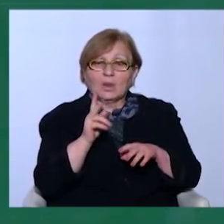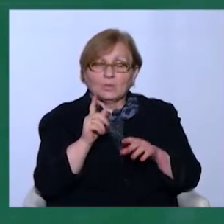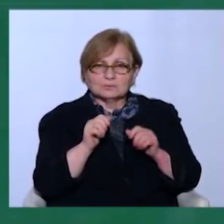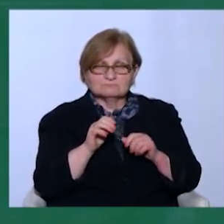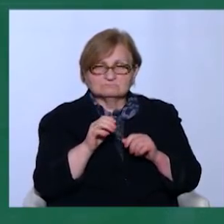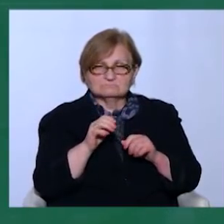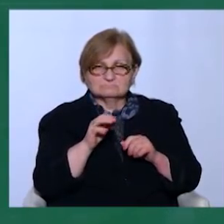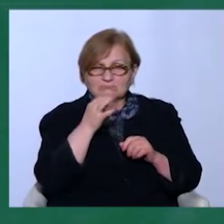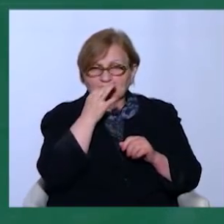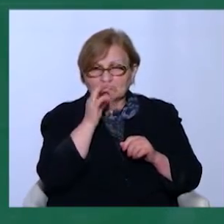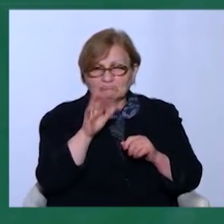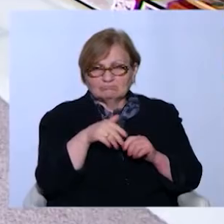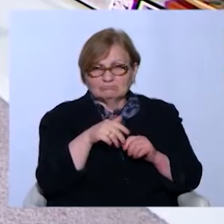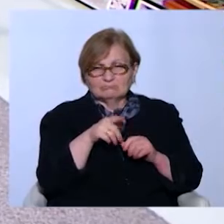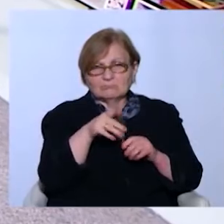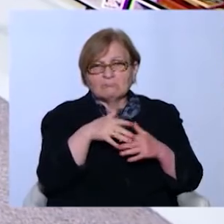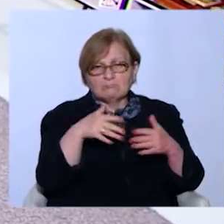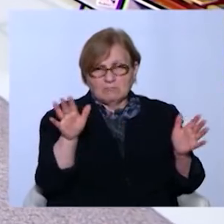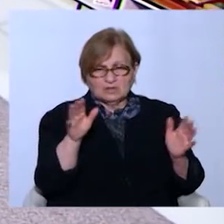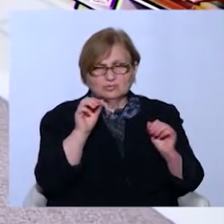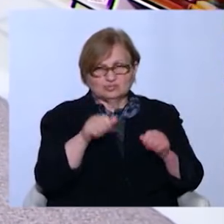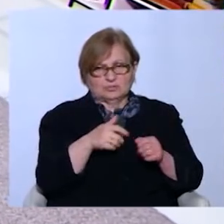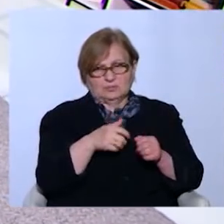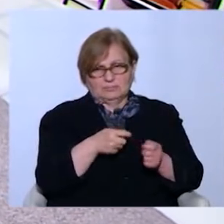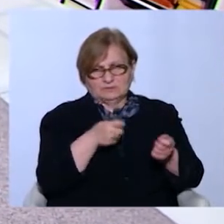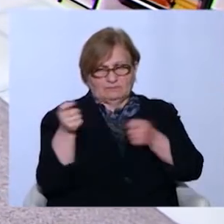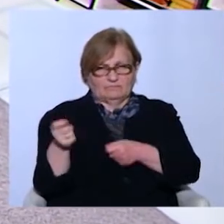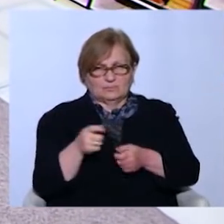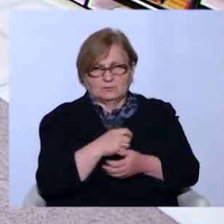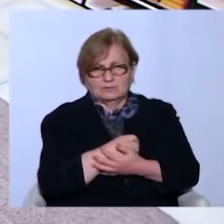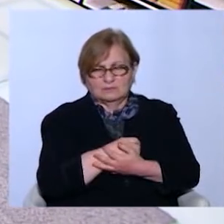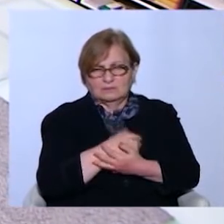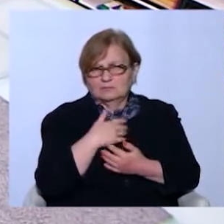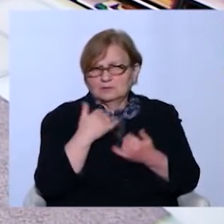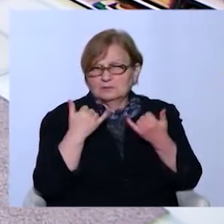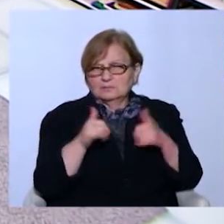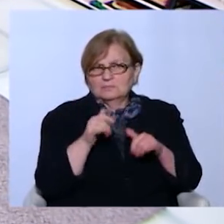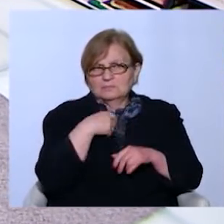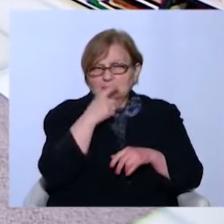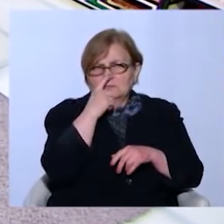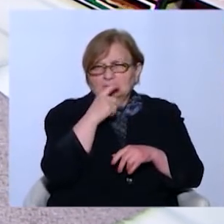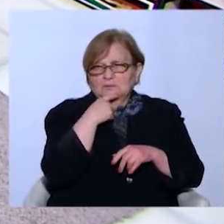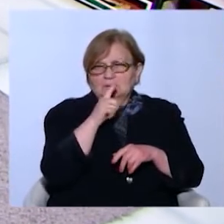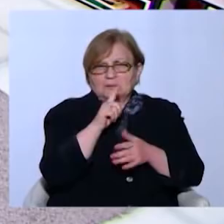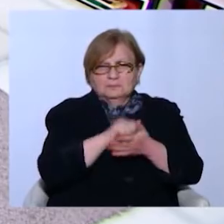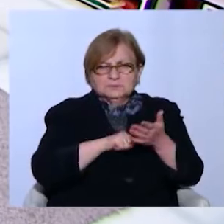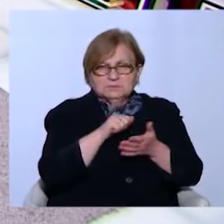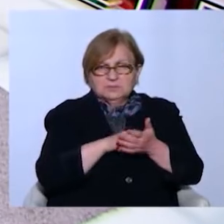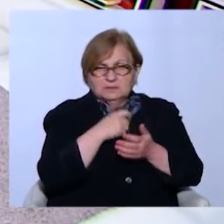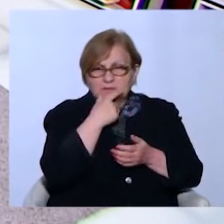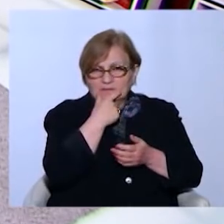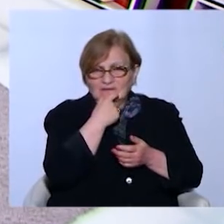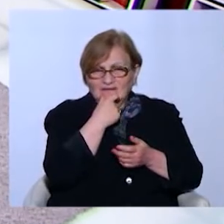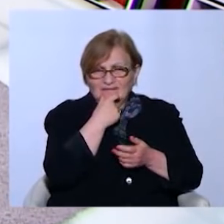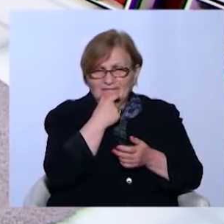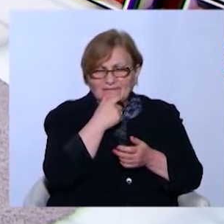მაგრამ შემდეგ მითხრა, რომ უფრო მეტიც შეიძლება წავიღოთ. ძალიან გამიკვირდა, ვერ მივხვდი რაში იყო საქმე და